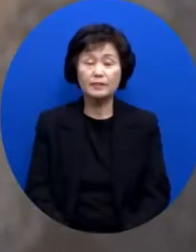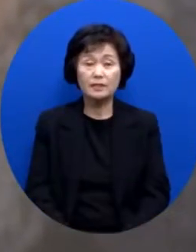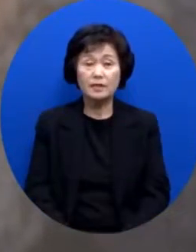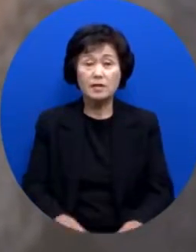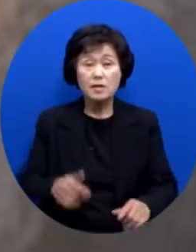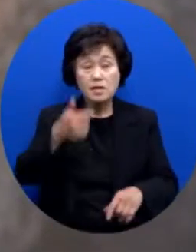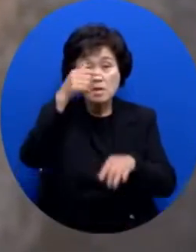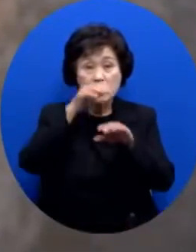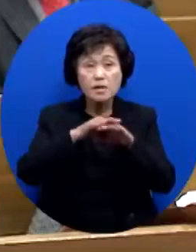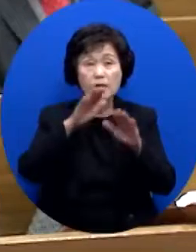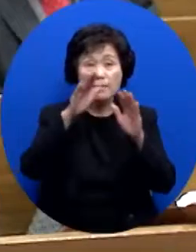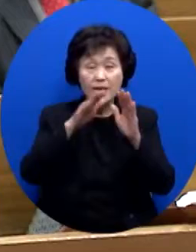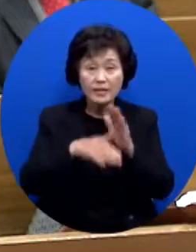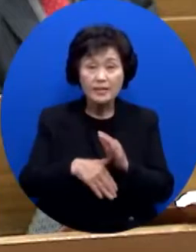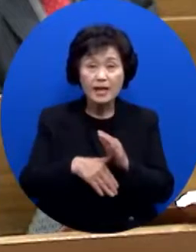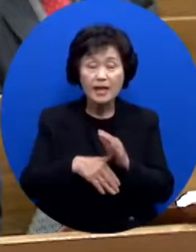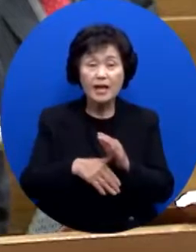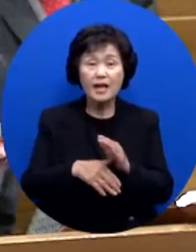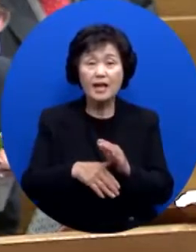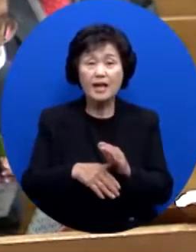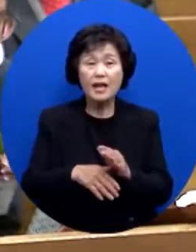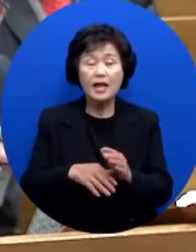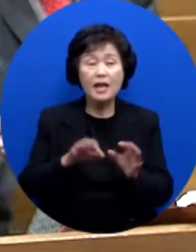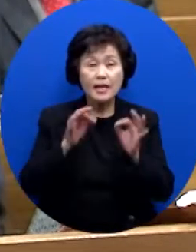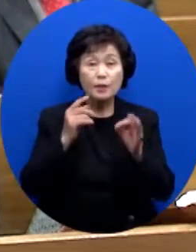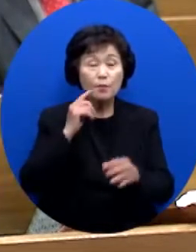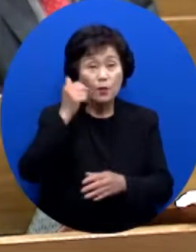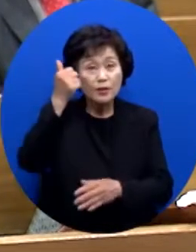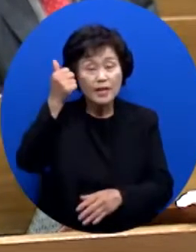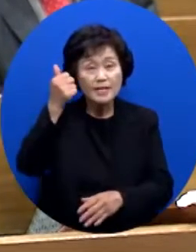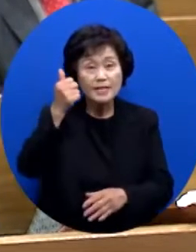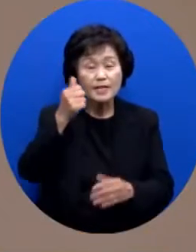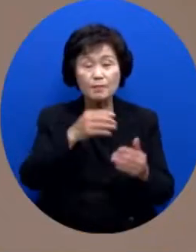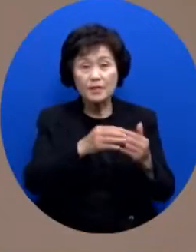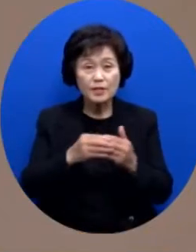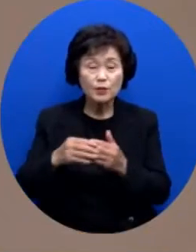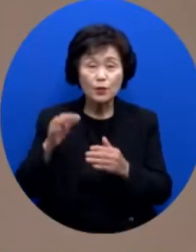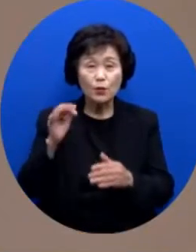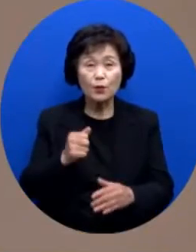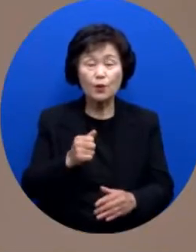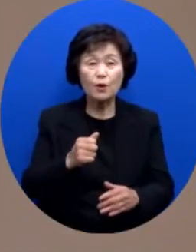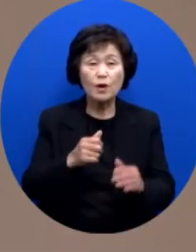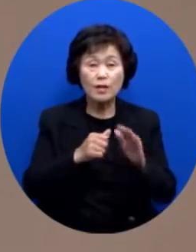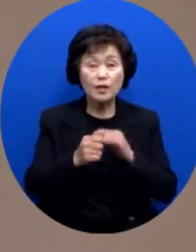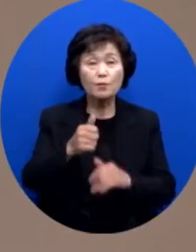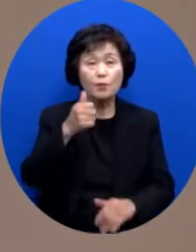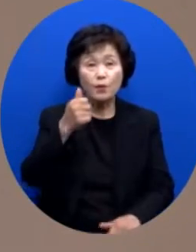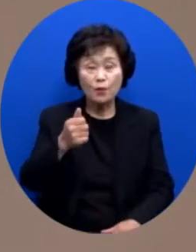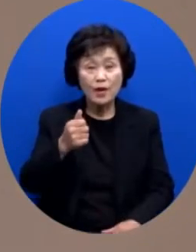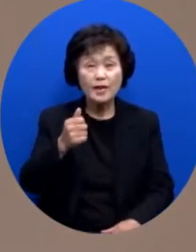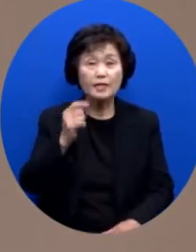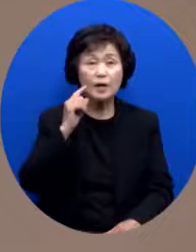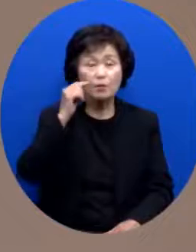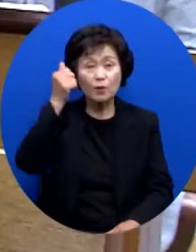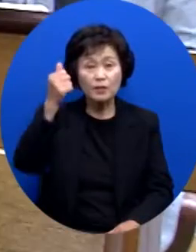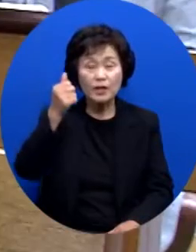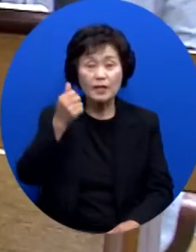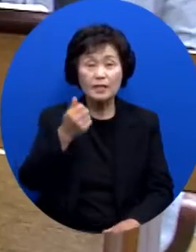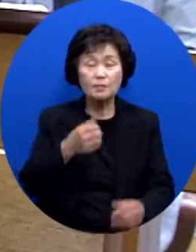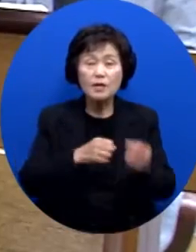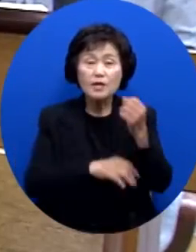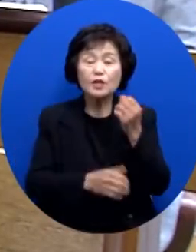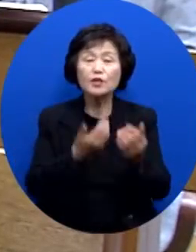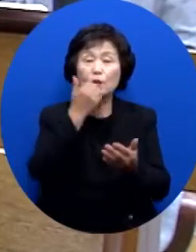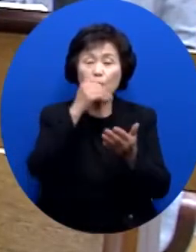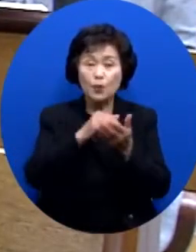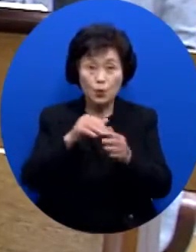이날 예배에서는 고천 성결교회 김만수 목사의 사회로 이임 대표회장 주삼식 목사가 머릿돌을